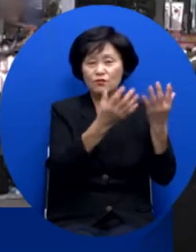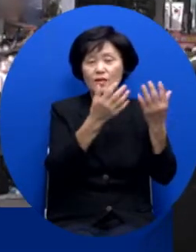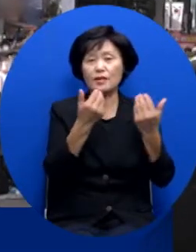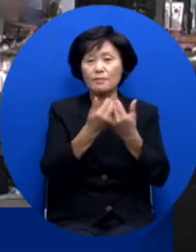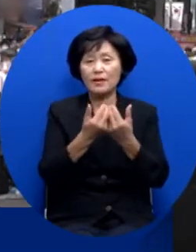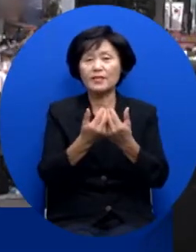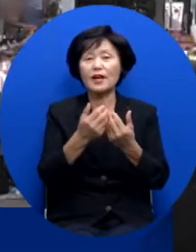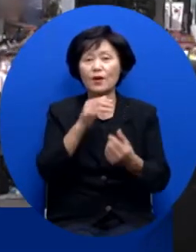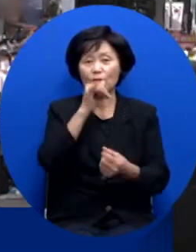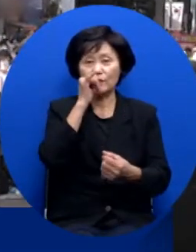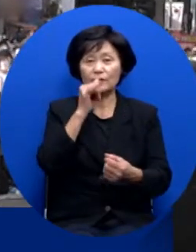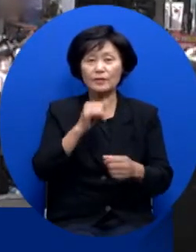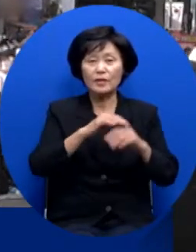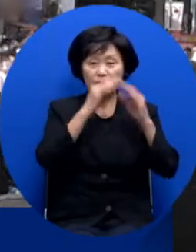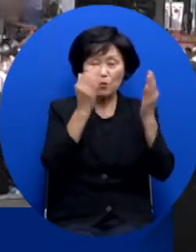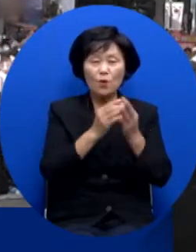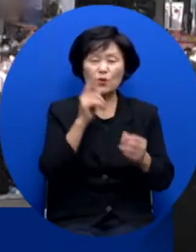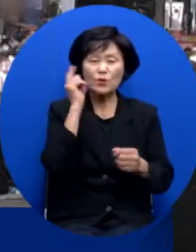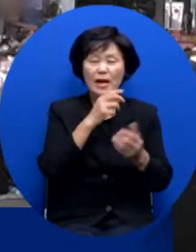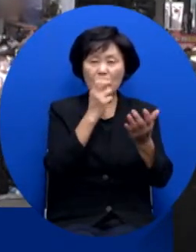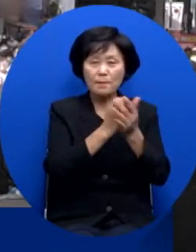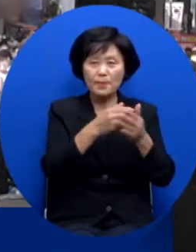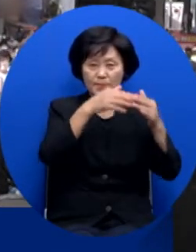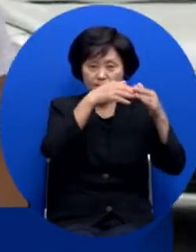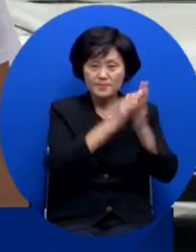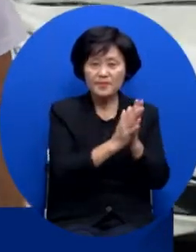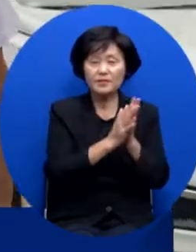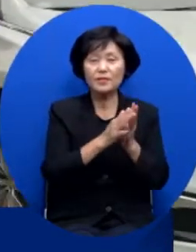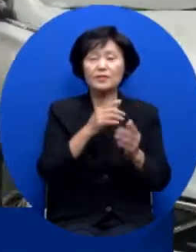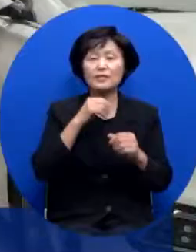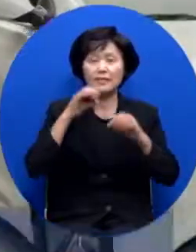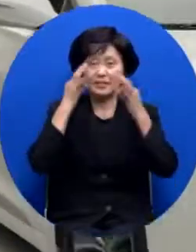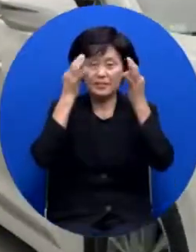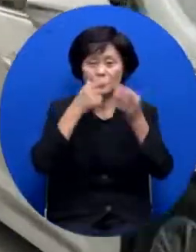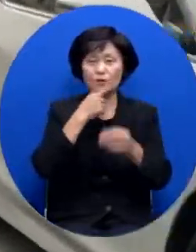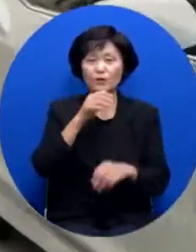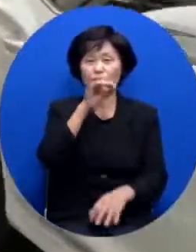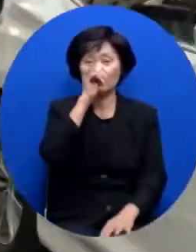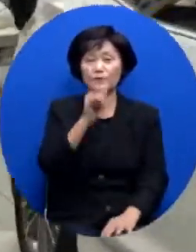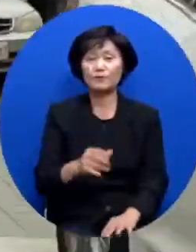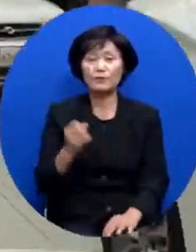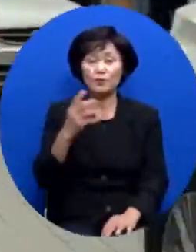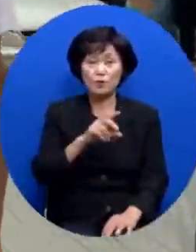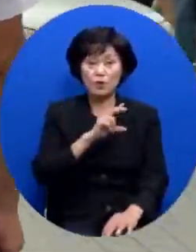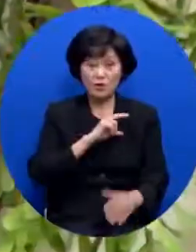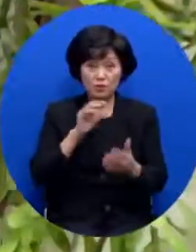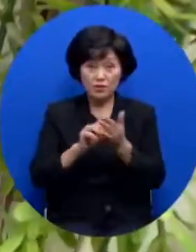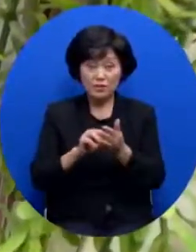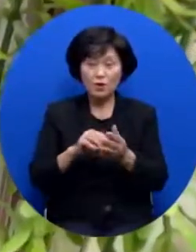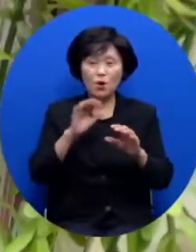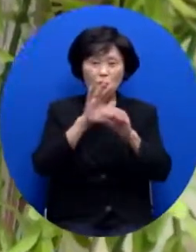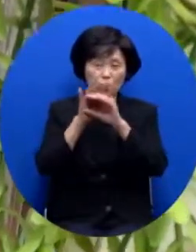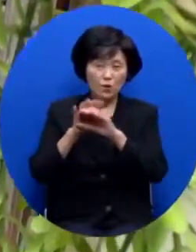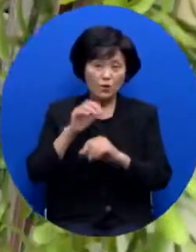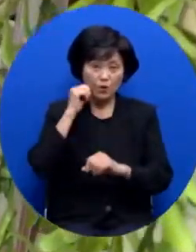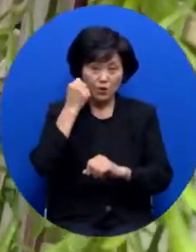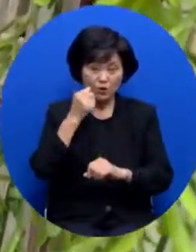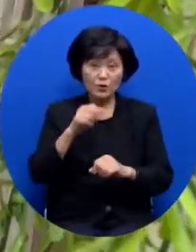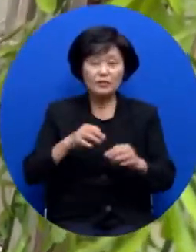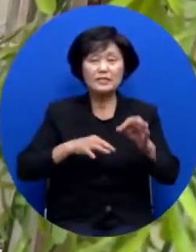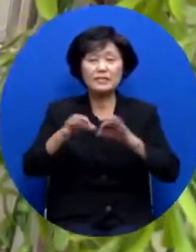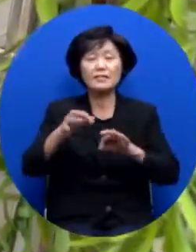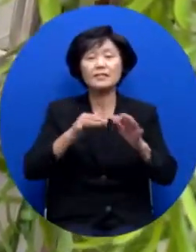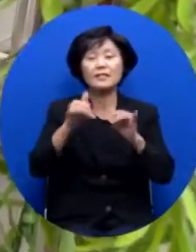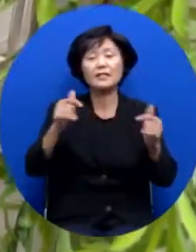악법들이 철폐되어지기를 간절히 소망합니다. 또한 주최 측은 코로나로 어려운 지역 소상공인 살리기